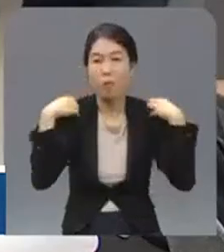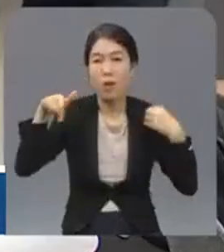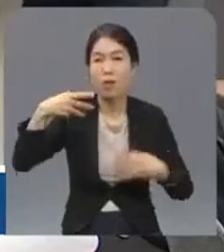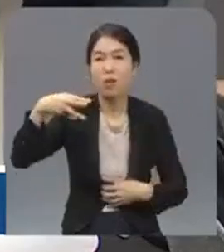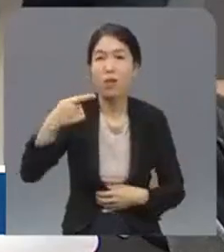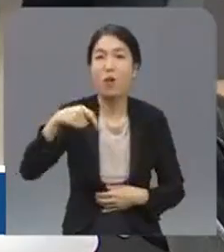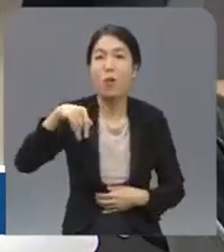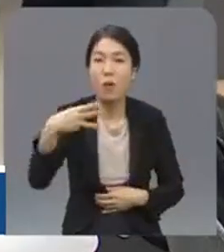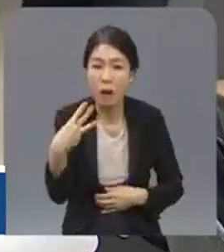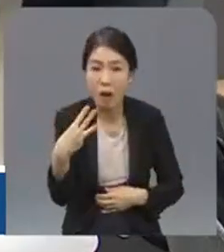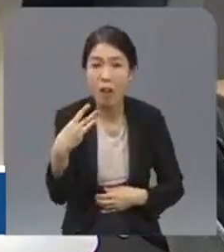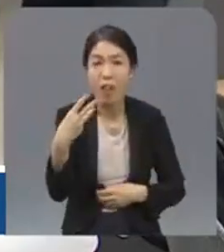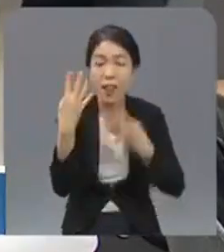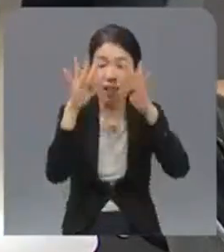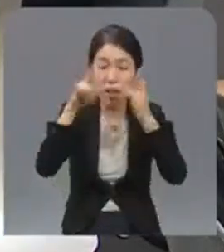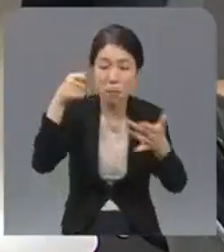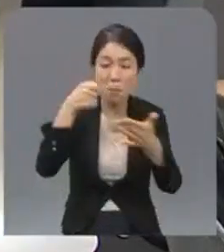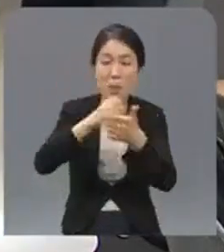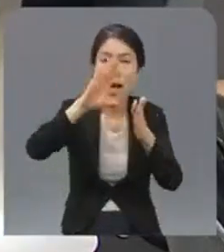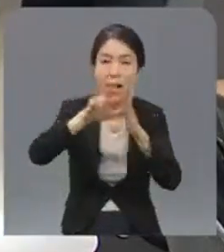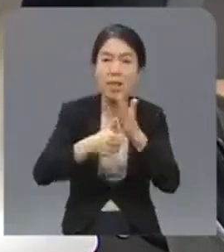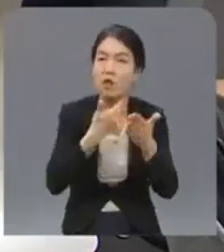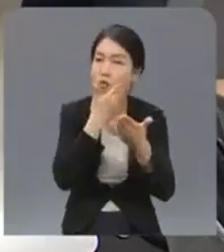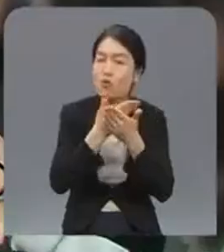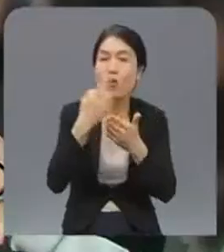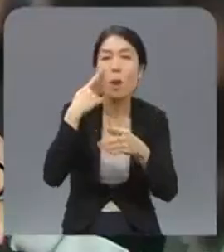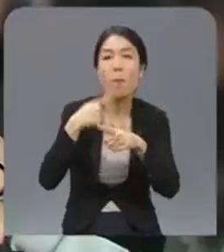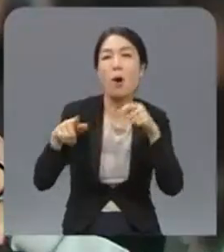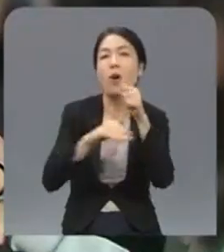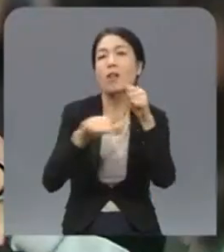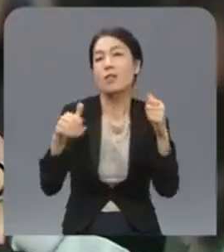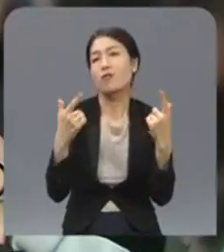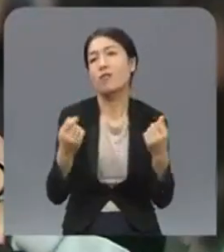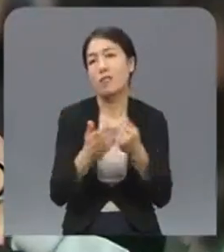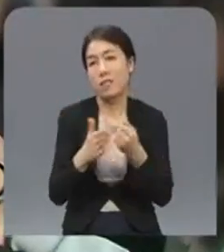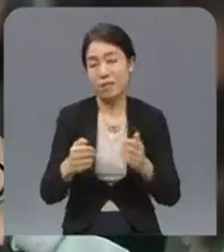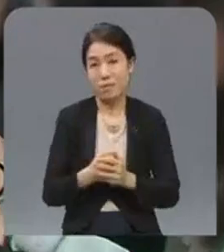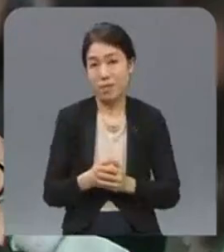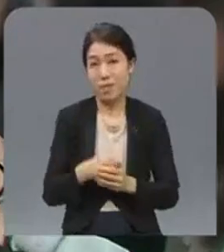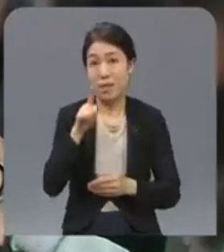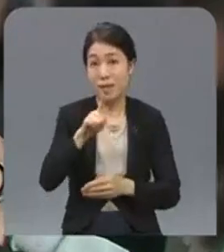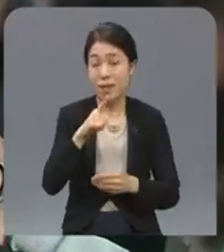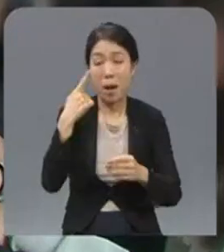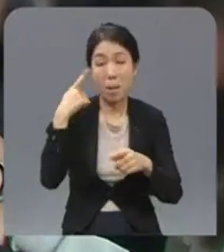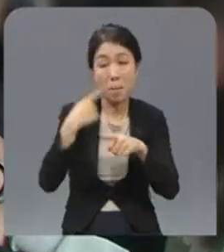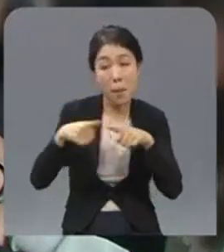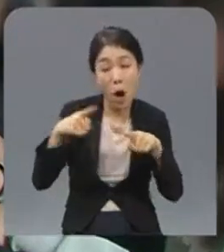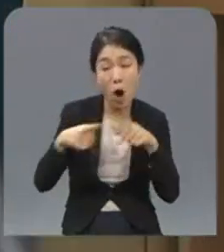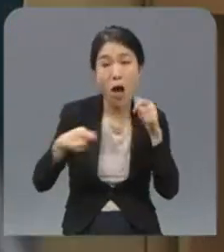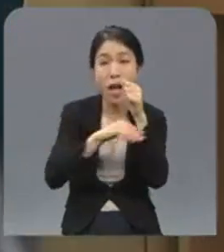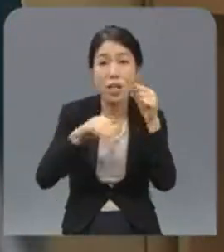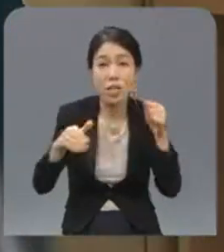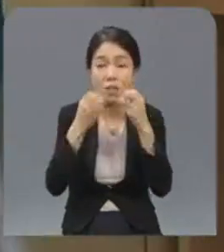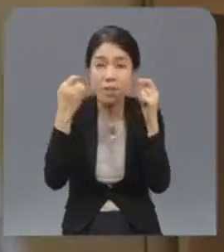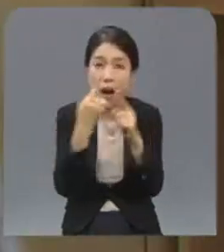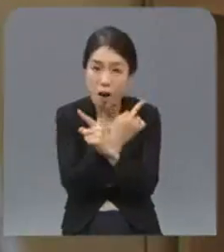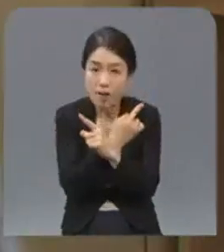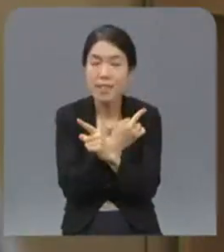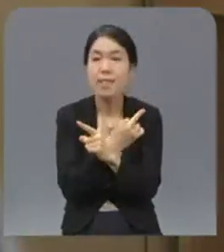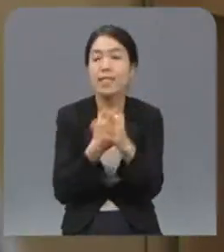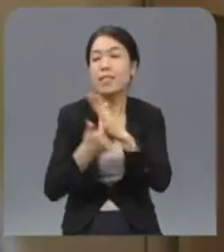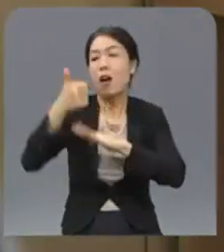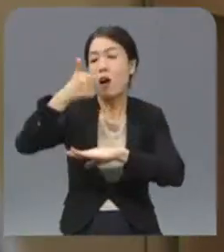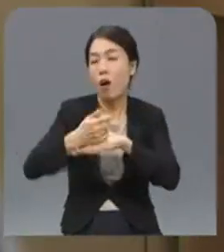선정에 있어서 중요한 평가 기준이기 때문입니다. 정부의 글로컬 대학 선정 평가 기준은 혁신성과 성과